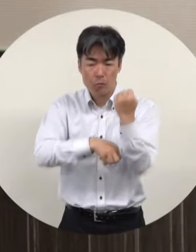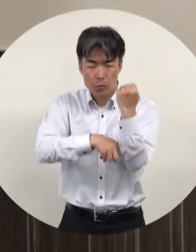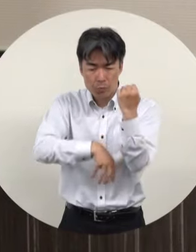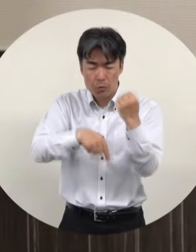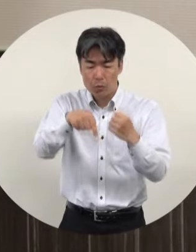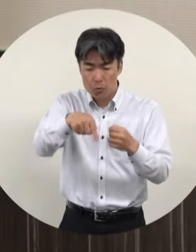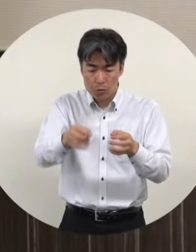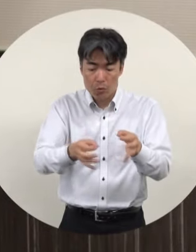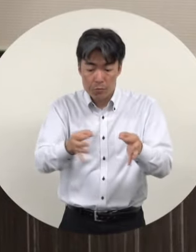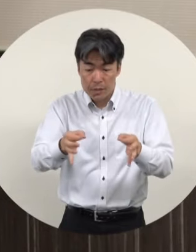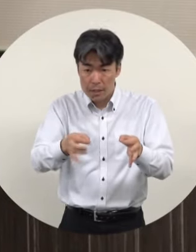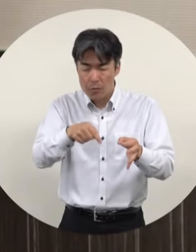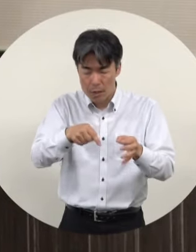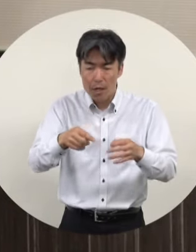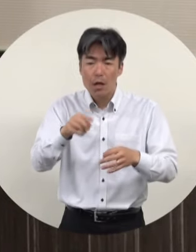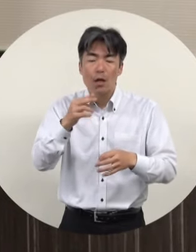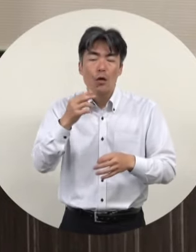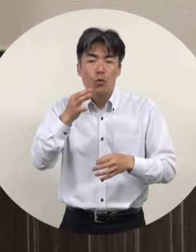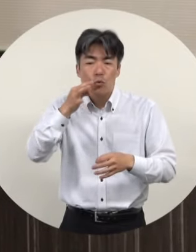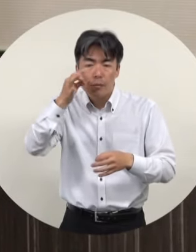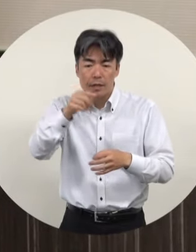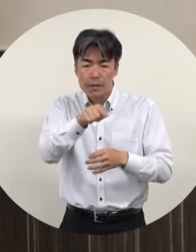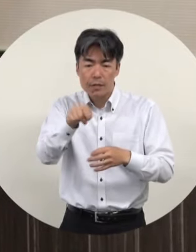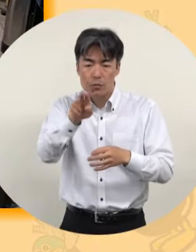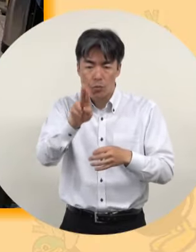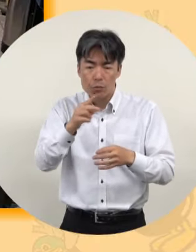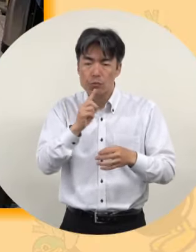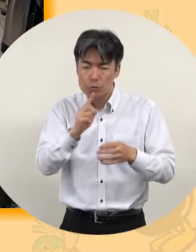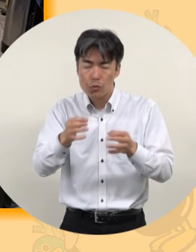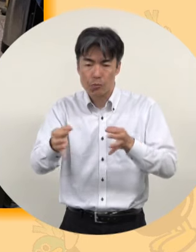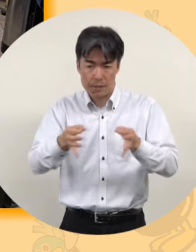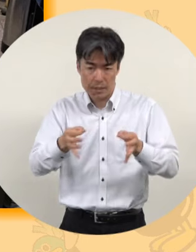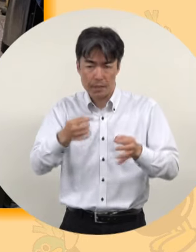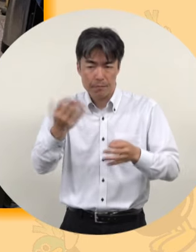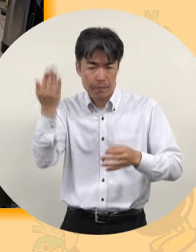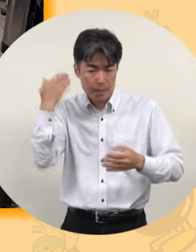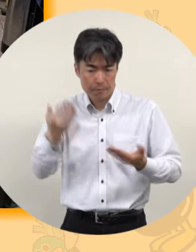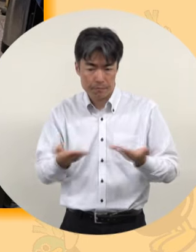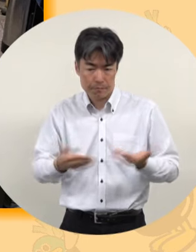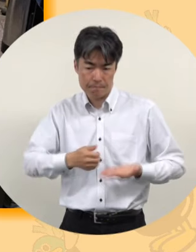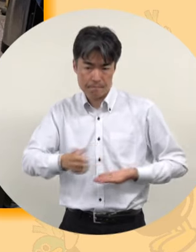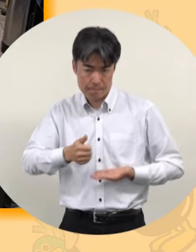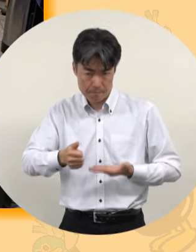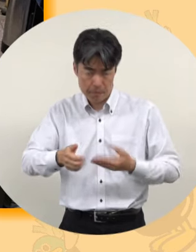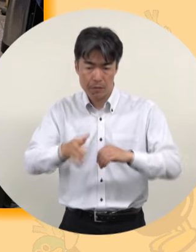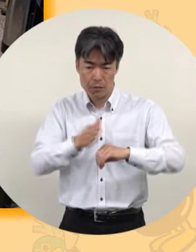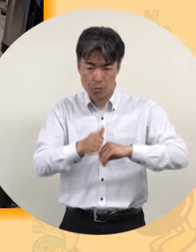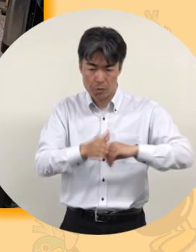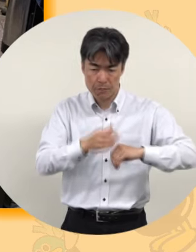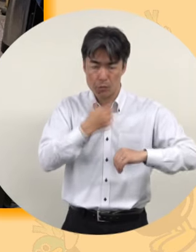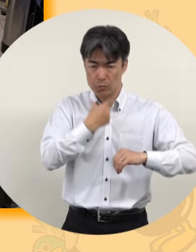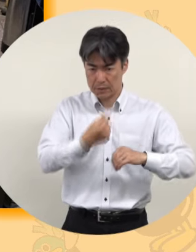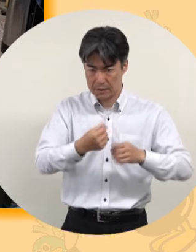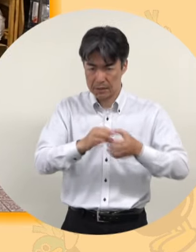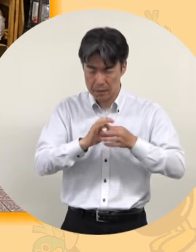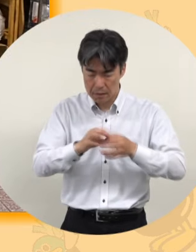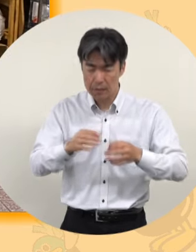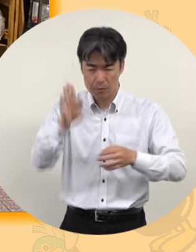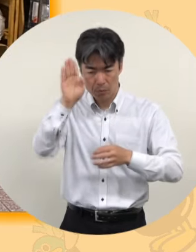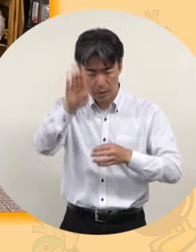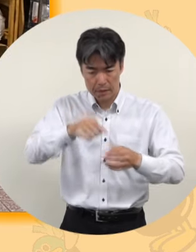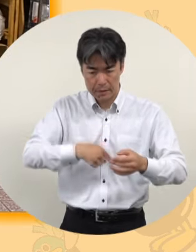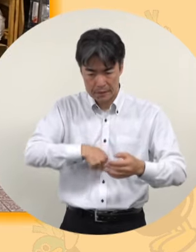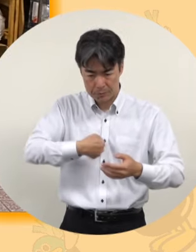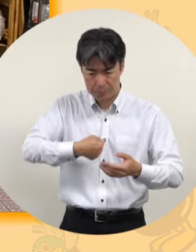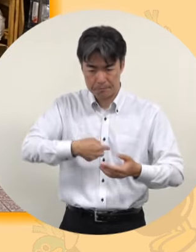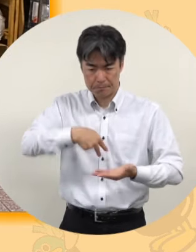ですね、もともとこちらの場所に梅蔵という店で働いておりまして、もともとそういう料理が好き でいずれは自分